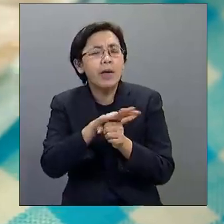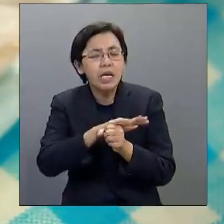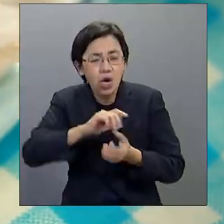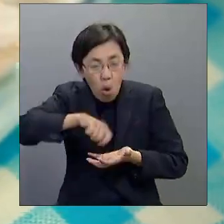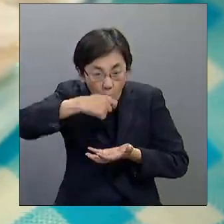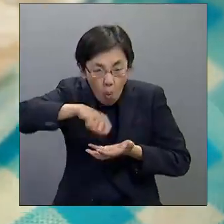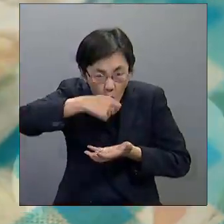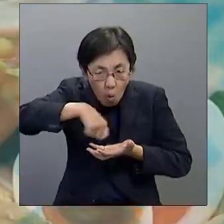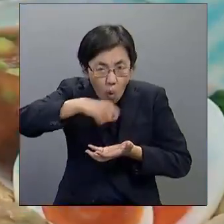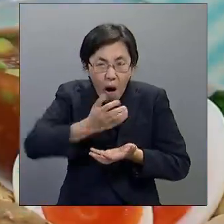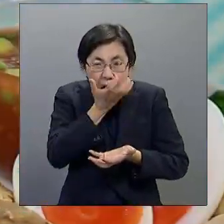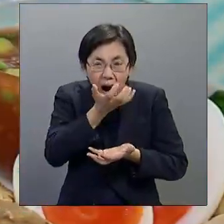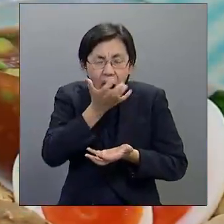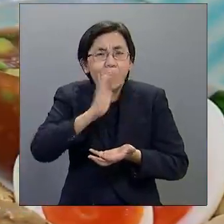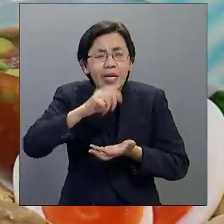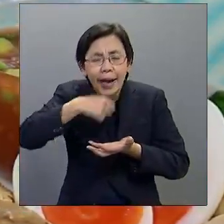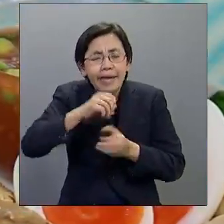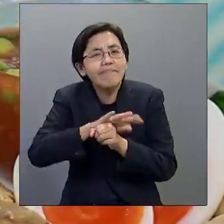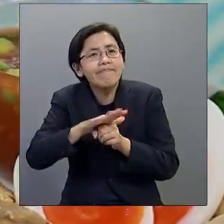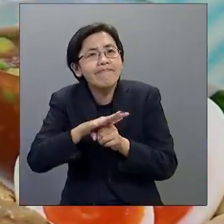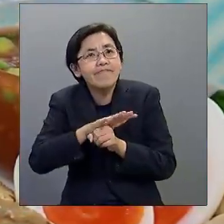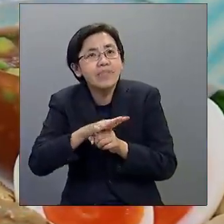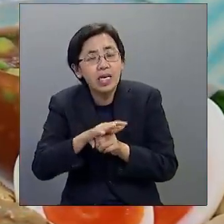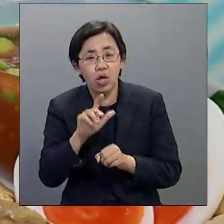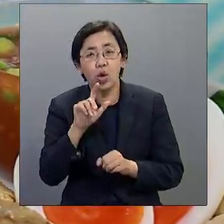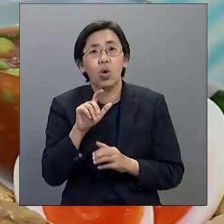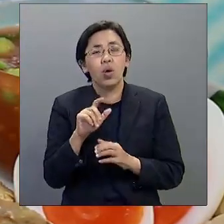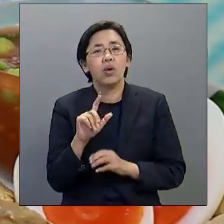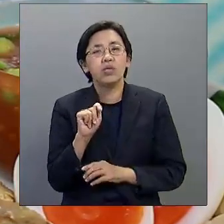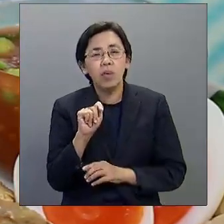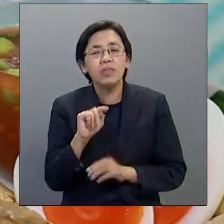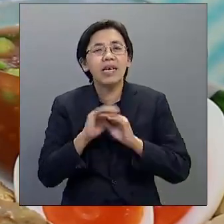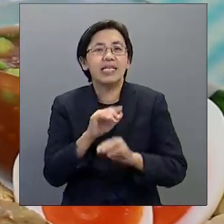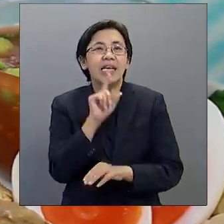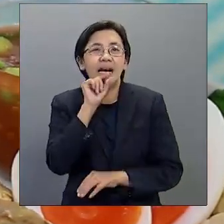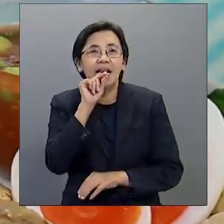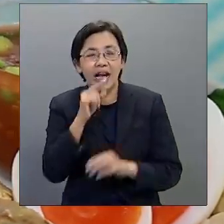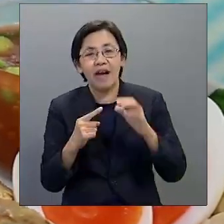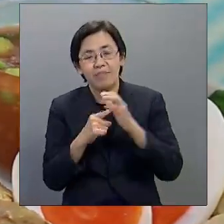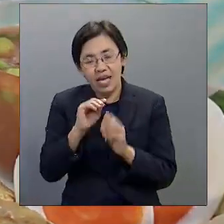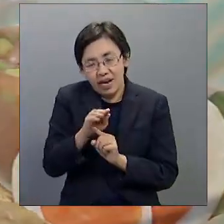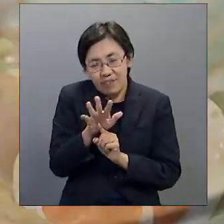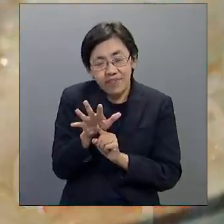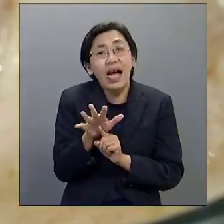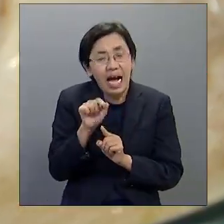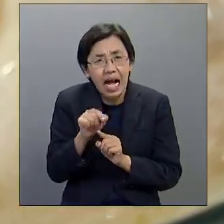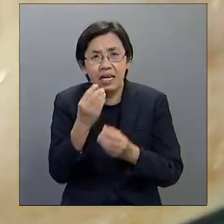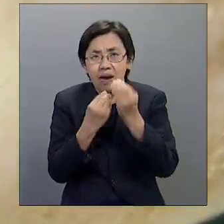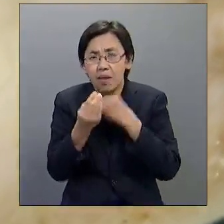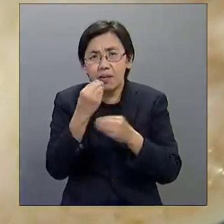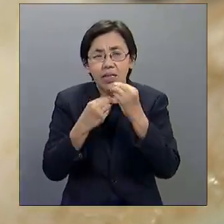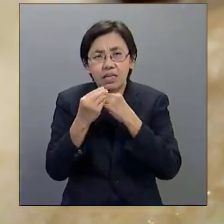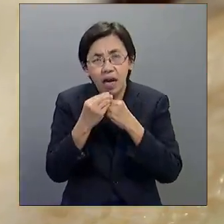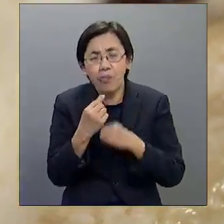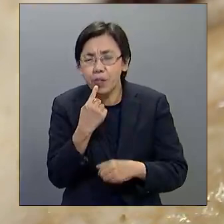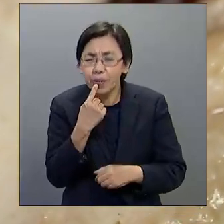ไม่ใช่ว่าโอ๊ยเรากินไม่ได้เลยแล้วต้มขาไก่เนี่ยมันโดดเด่นไปด้วยเห็ดนางฟ้าซึ่งเห็ดนางฟ้าเนี่ยเรากินเข้าไปเนี่ยลักษณะเนื้อสัมผัส